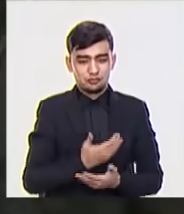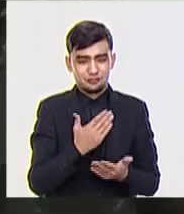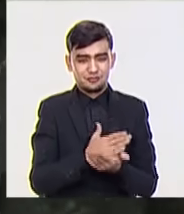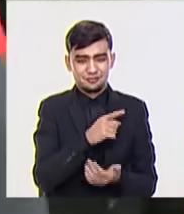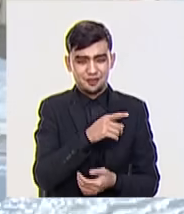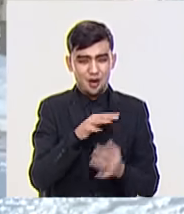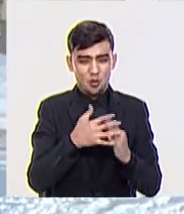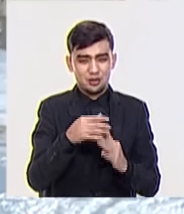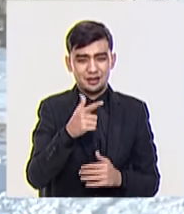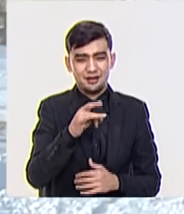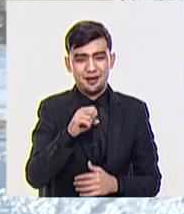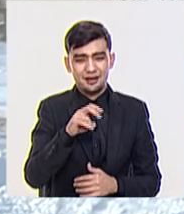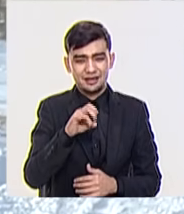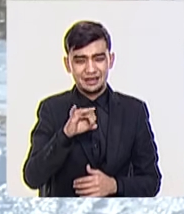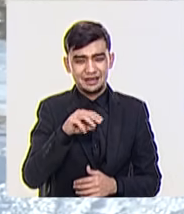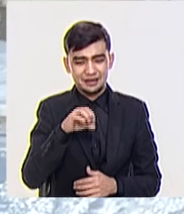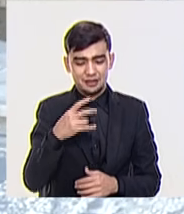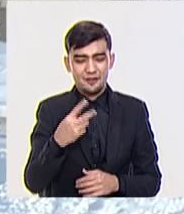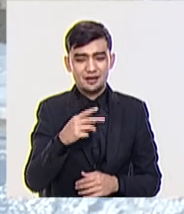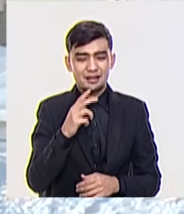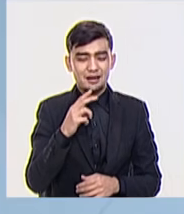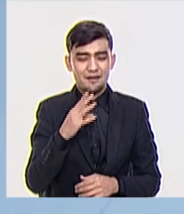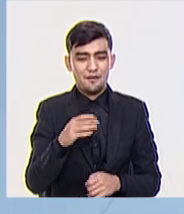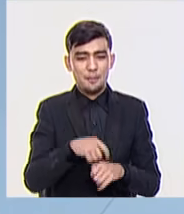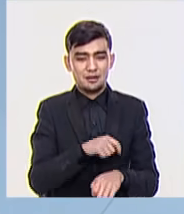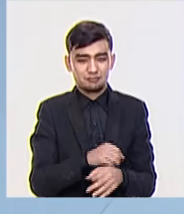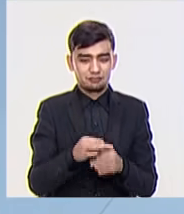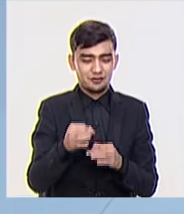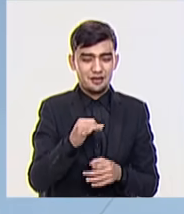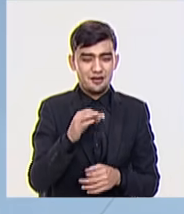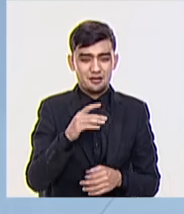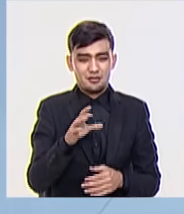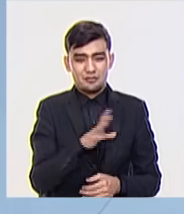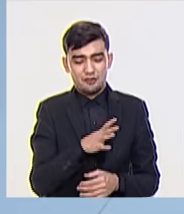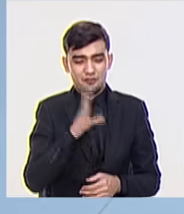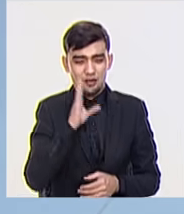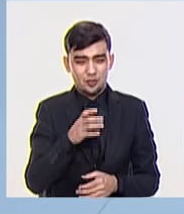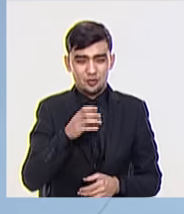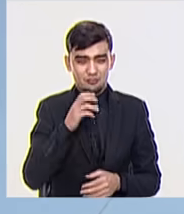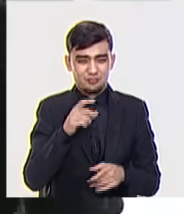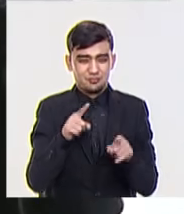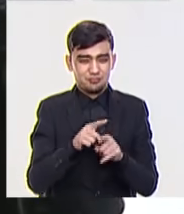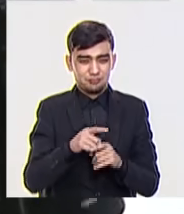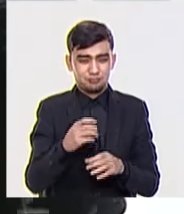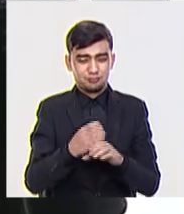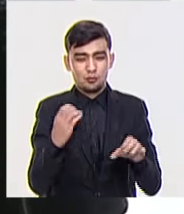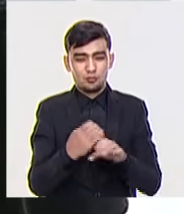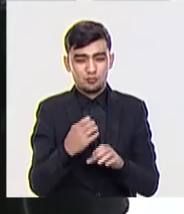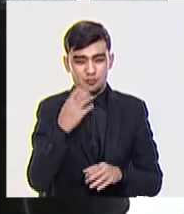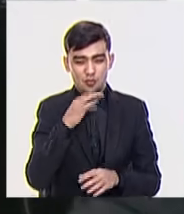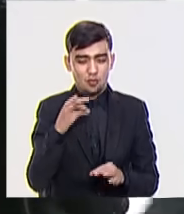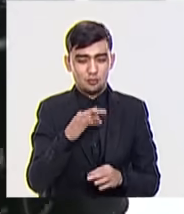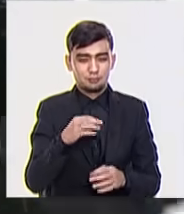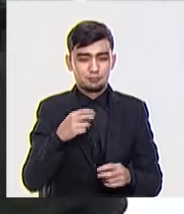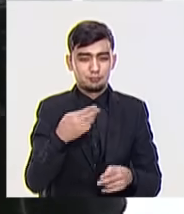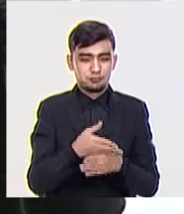ауылы. Облыс орталығы Көкшетаудан 20 шақырым жерде. Қыс келсе бірде жылу, бірде судың құбыры жарылып, бүрсең қағамыз дейді олар. Не бұрыма болды ғой, су жоқ қой.